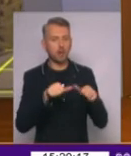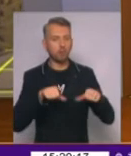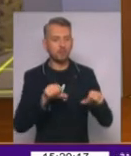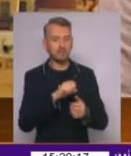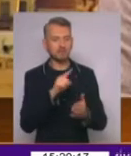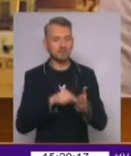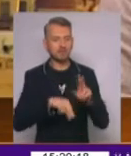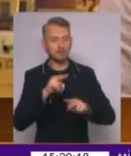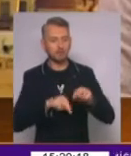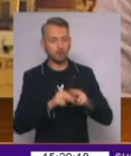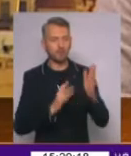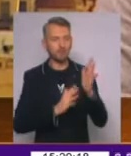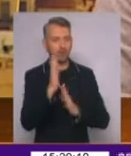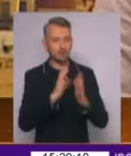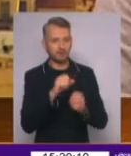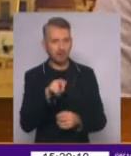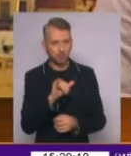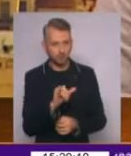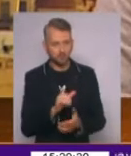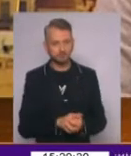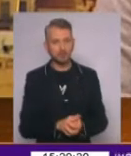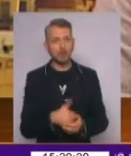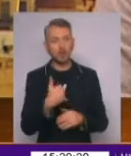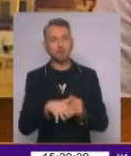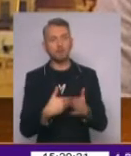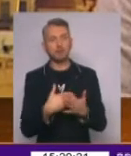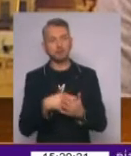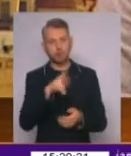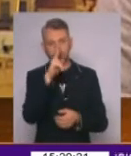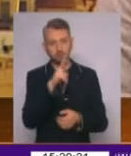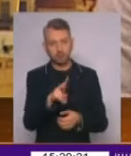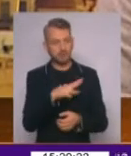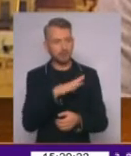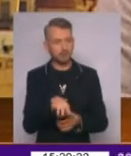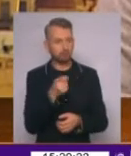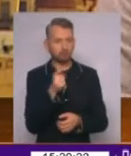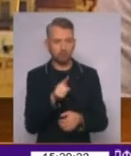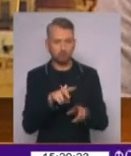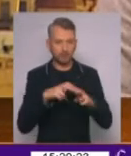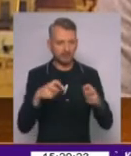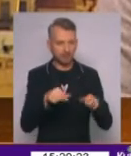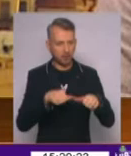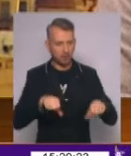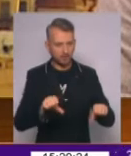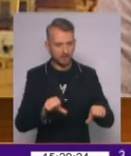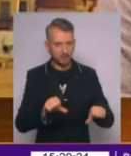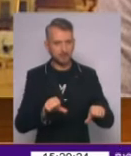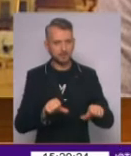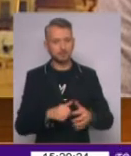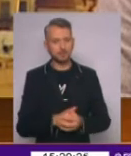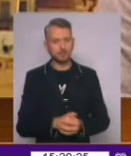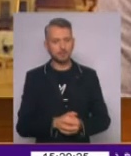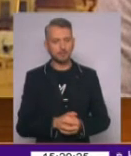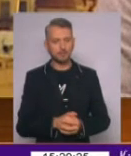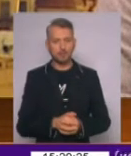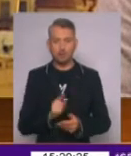питань забудови ботсаду? Уже близько 2 місяців дійсно не було жодного засідання комісії. Хоча